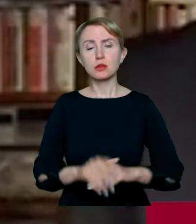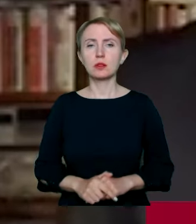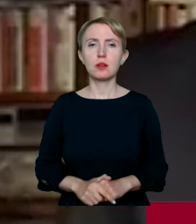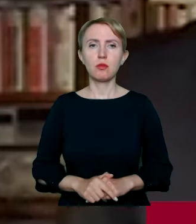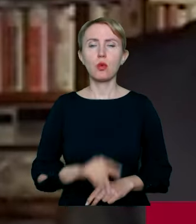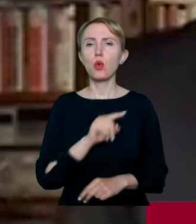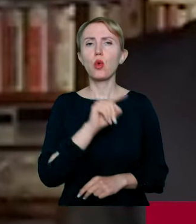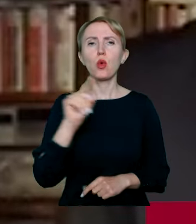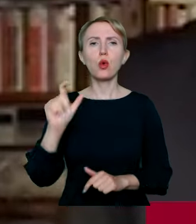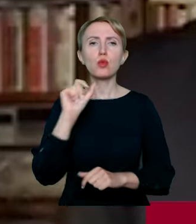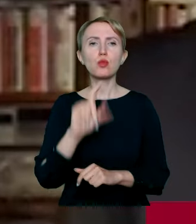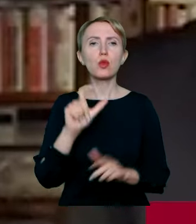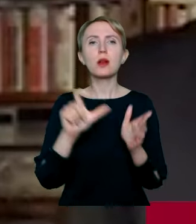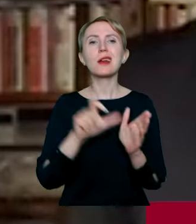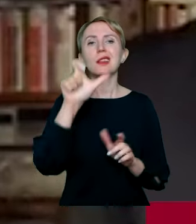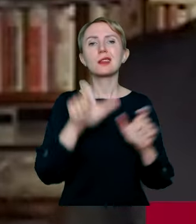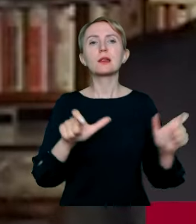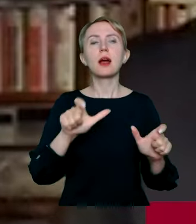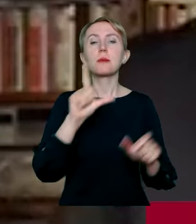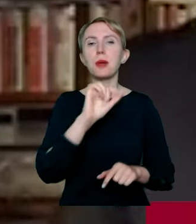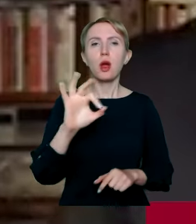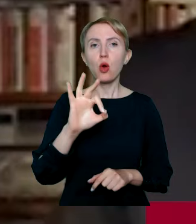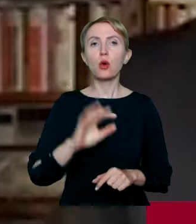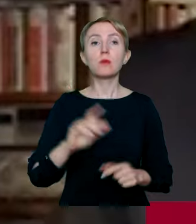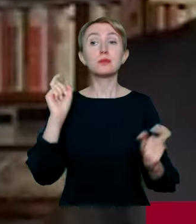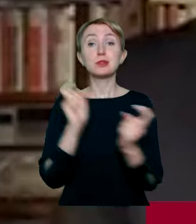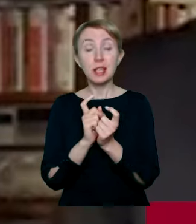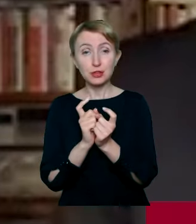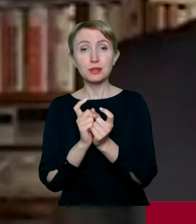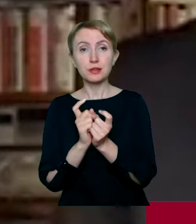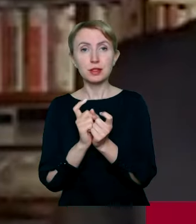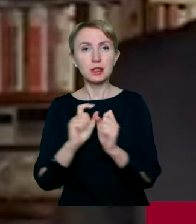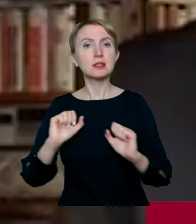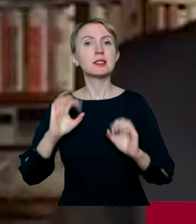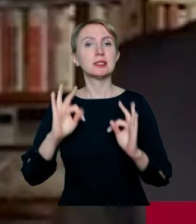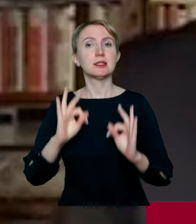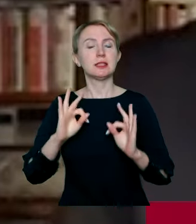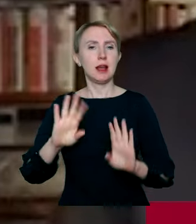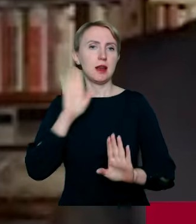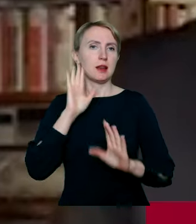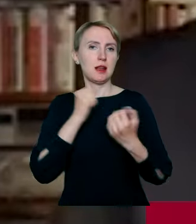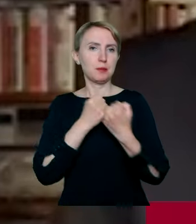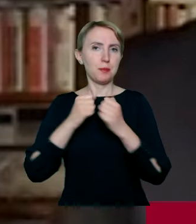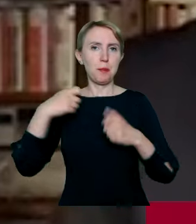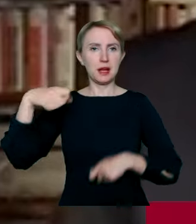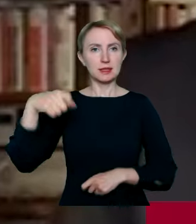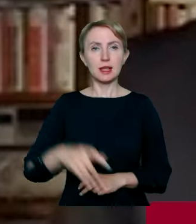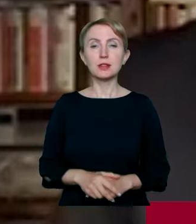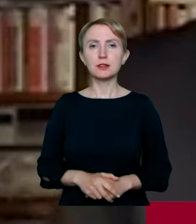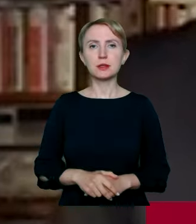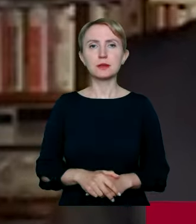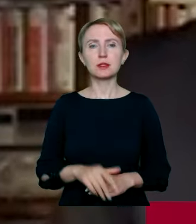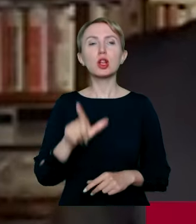wszędzie występują kandydaci Platformy Obywatelskiej kontra funkcjonujący, urzędujący prezydenci z lokalnych